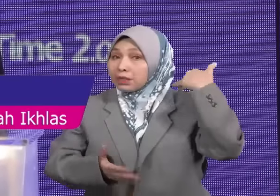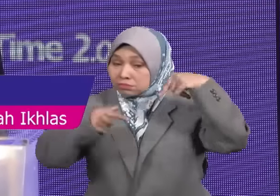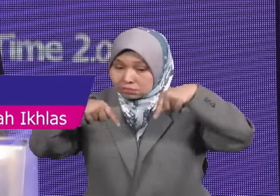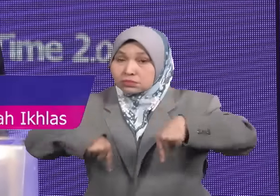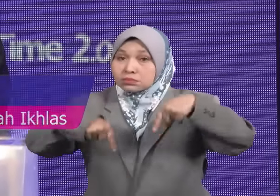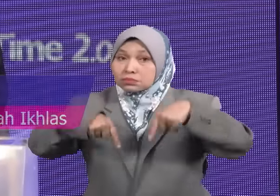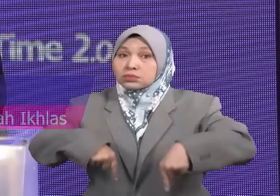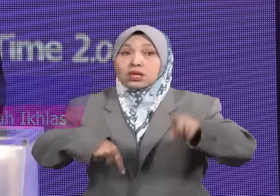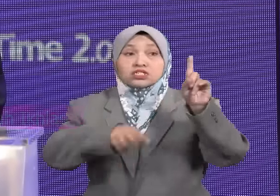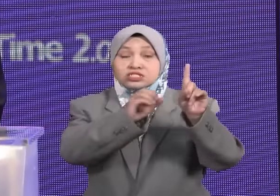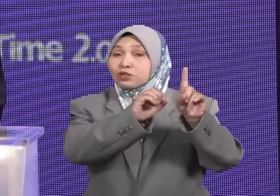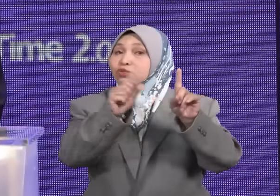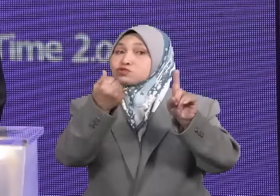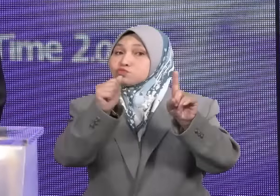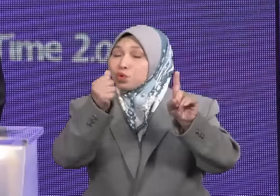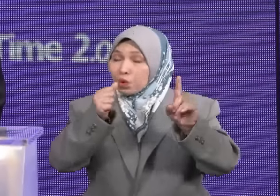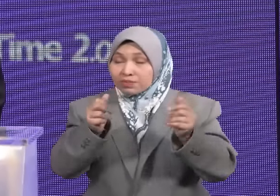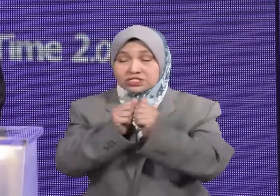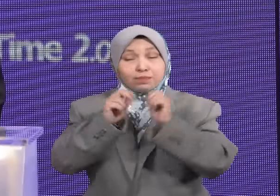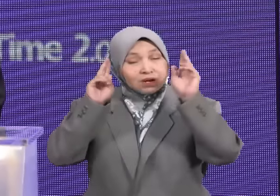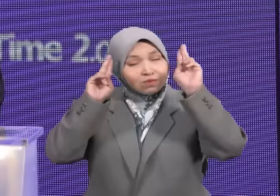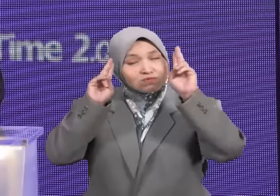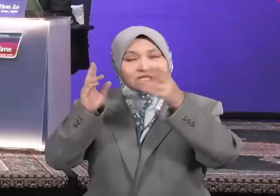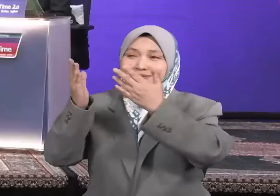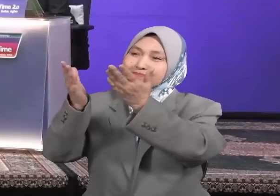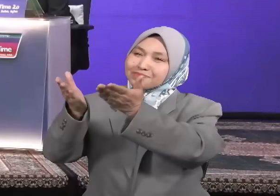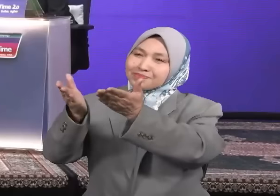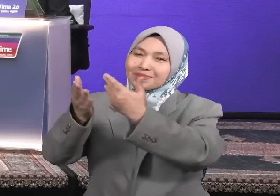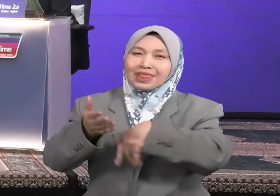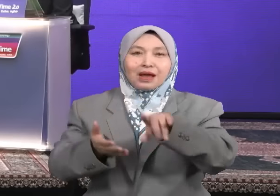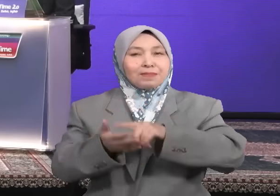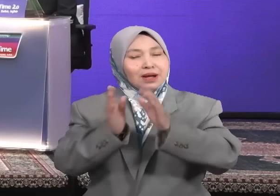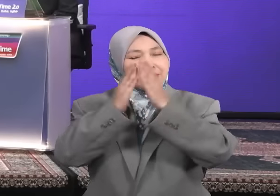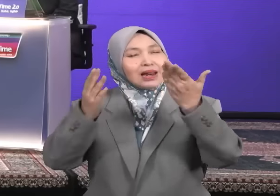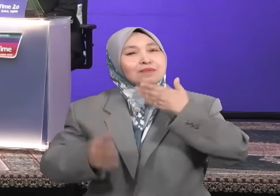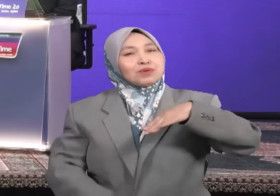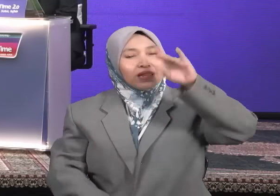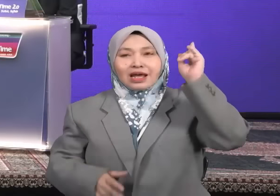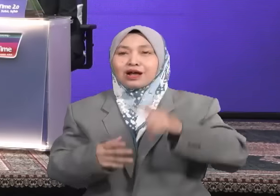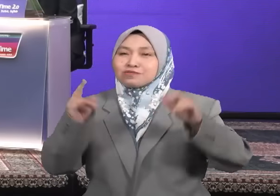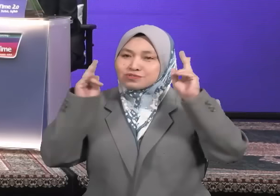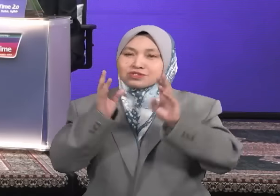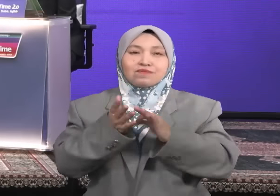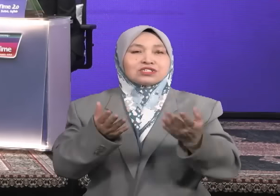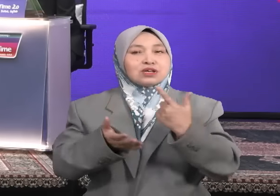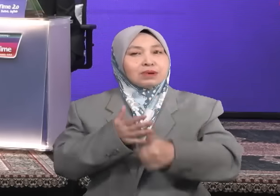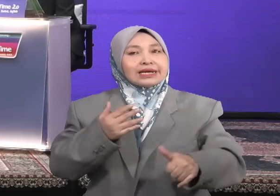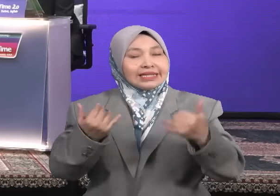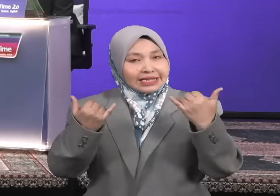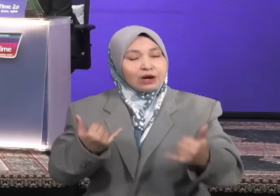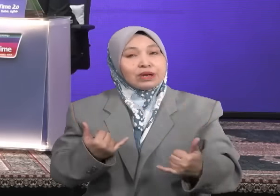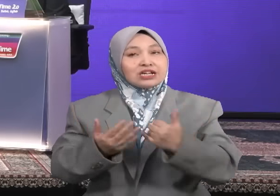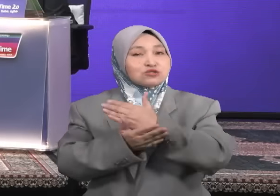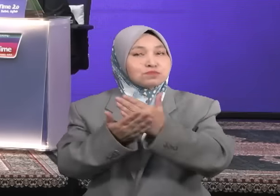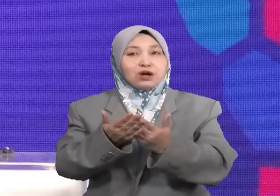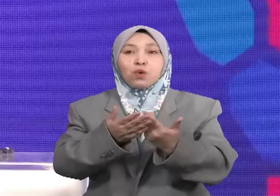yang ke-110 kita bersama Al-Fadil Ustaz Tirmizi Ali. Apa khabar Ustaz? Baik, alhamdulillah. Safa khabar? Alhamdulillah Ustaz ni. Kita dah masuk separuh masa